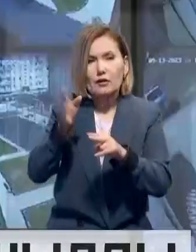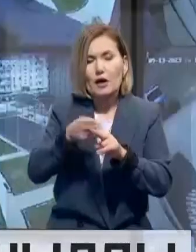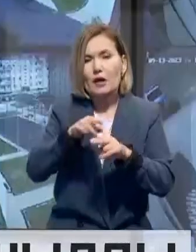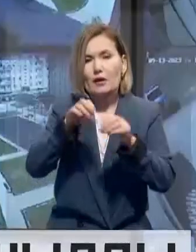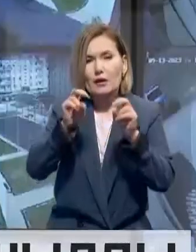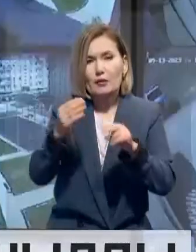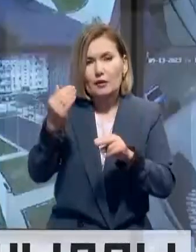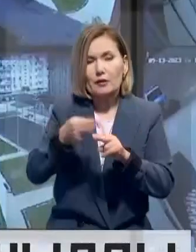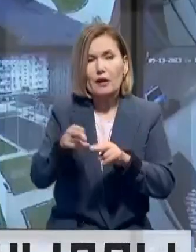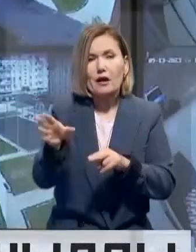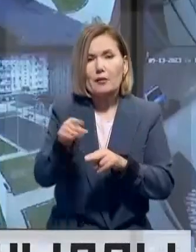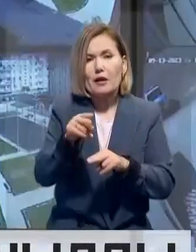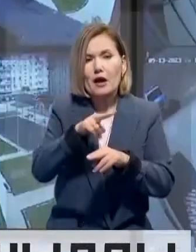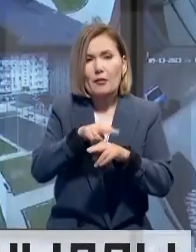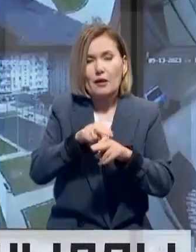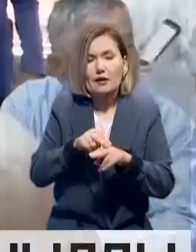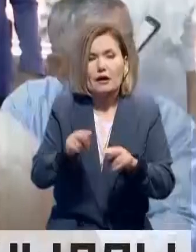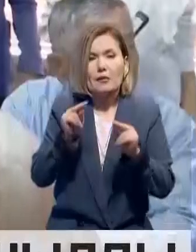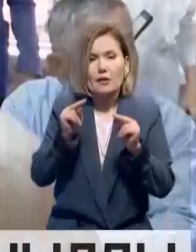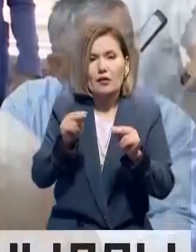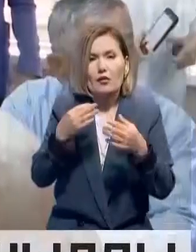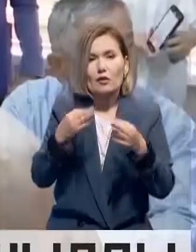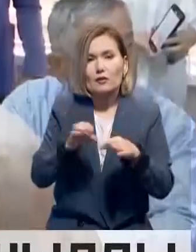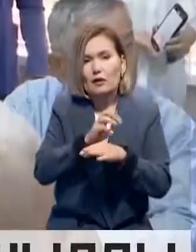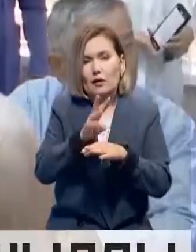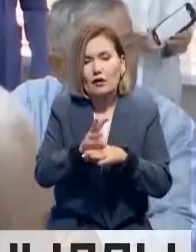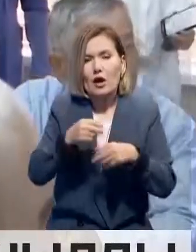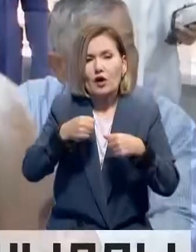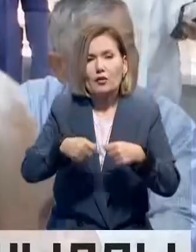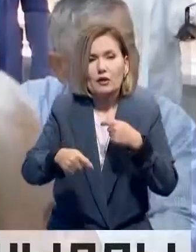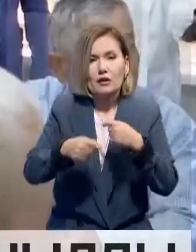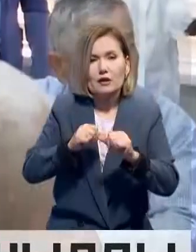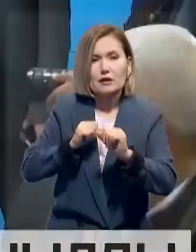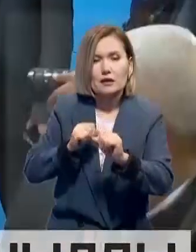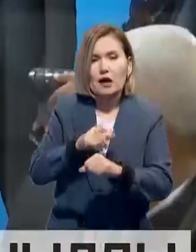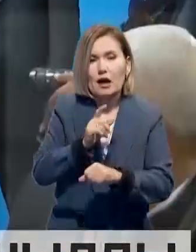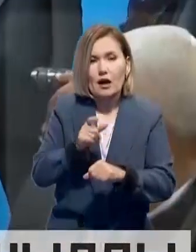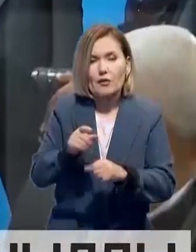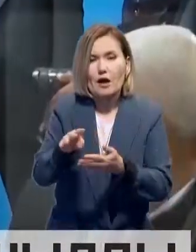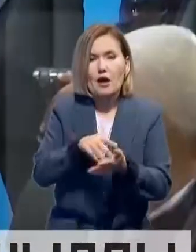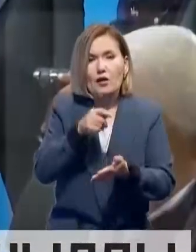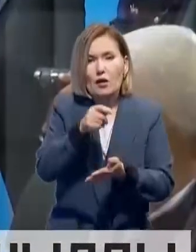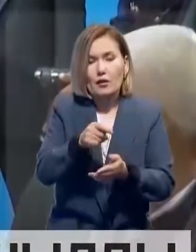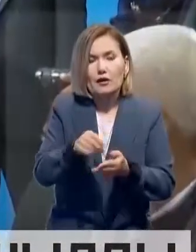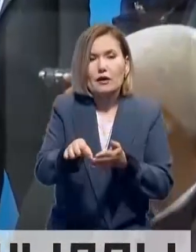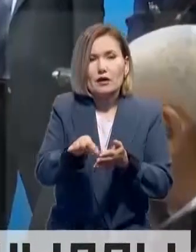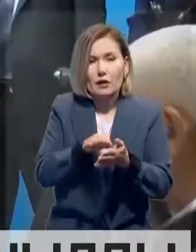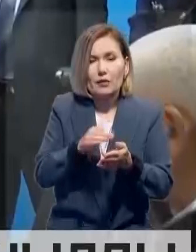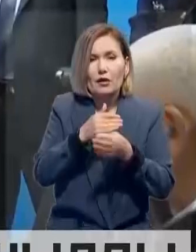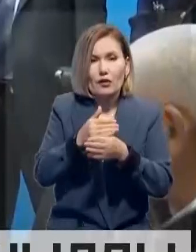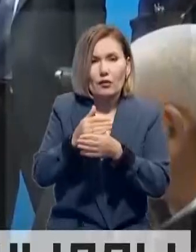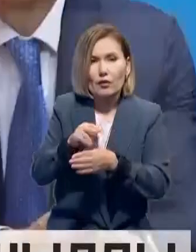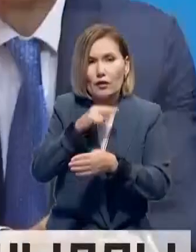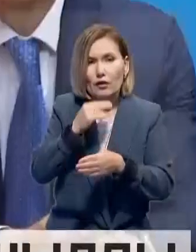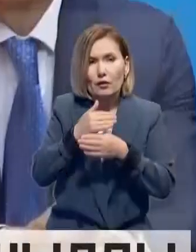отырады. Мамандар мұның барлығы полицияның ашықтығы, қол жетімділігі, құқық бұзушылықтар мен азаматтардың өтініштеріне жедел ден